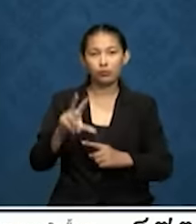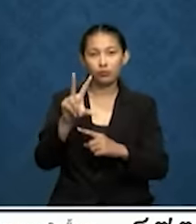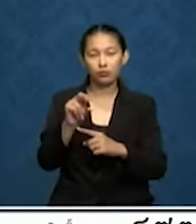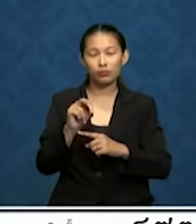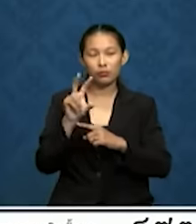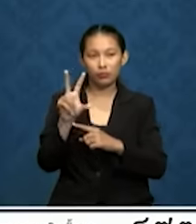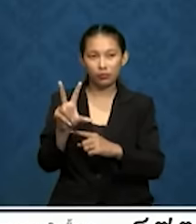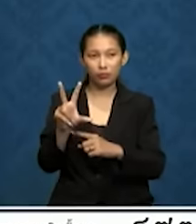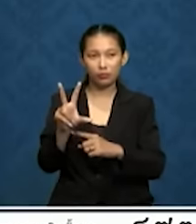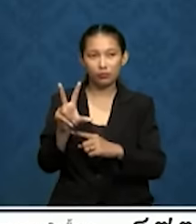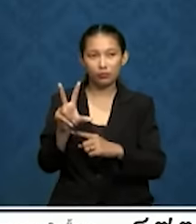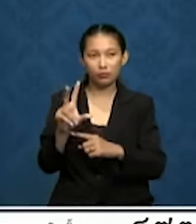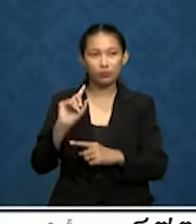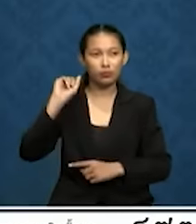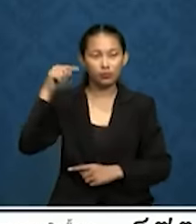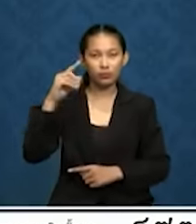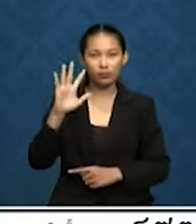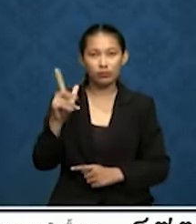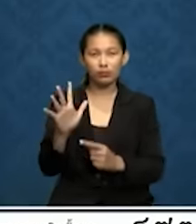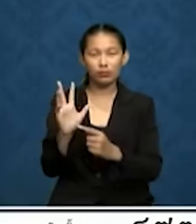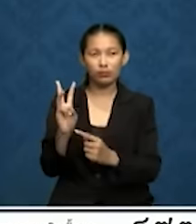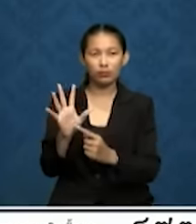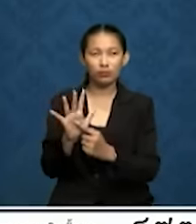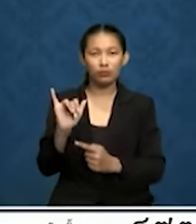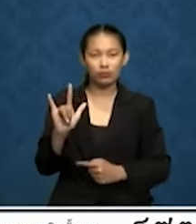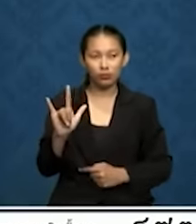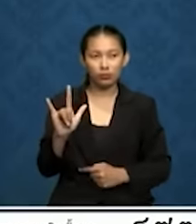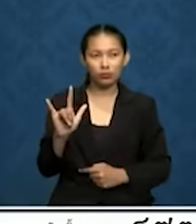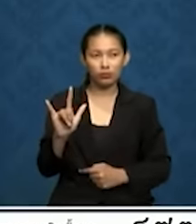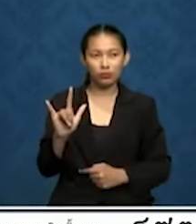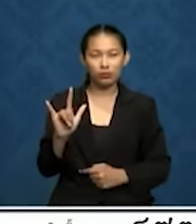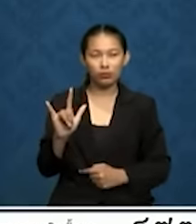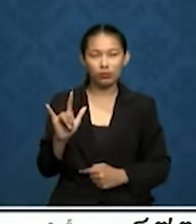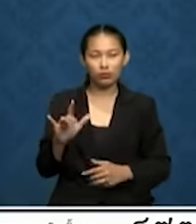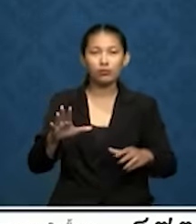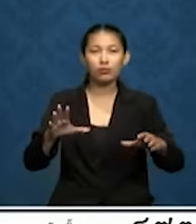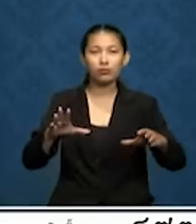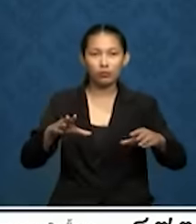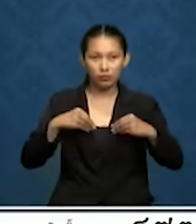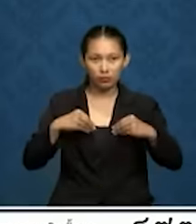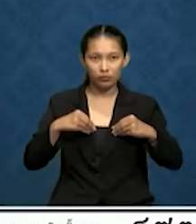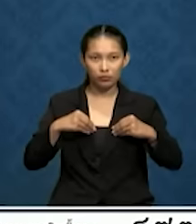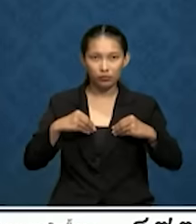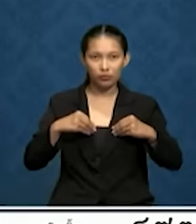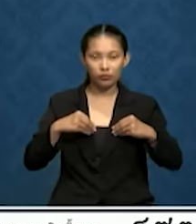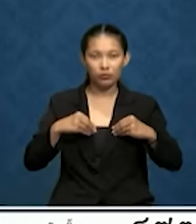33นางขวัญเรือนเทียนทอง เห็นด้วยค่ะ